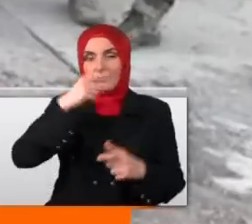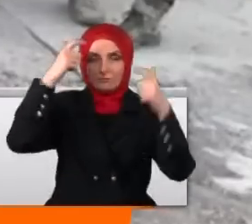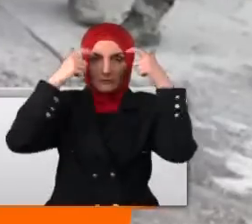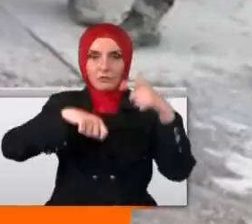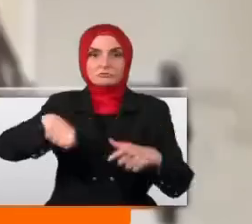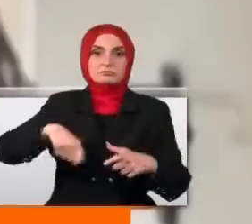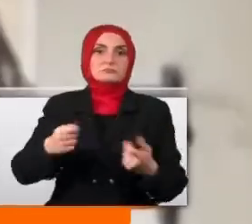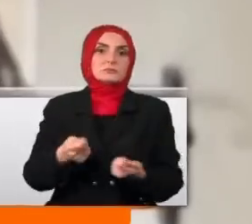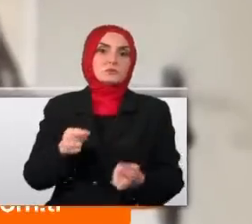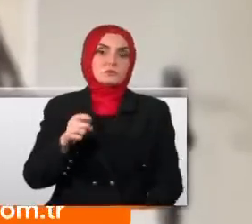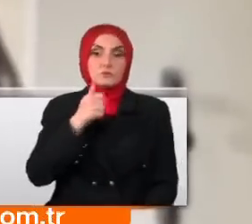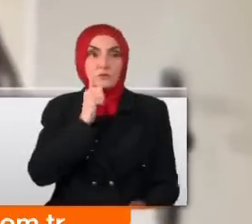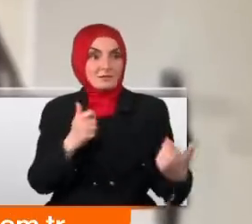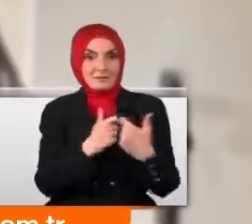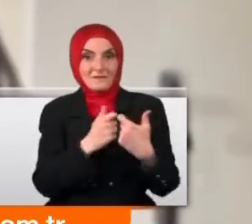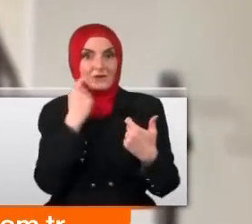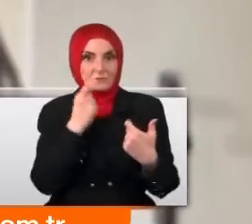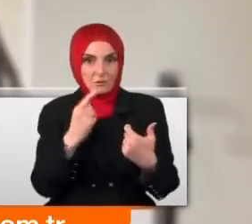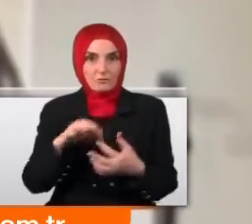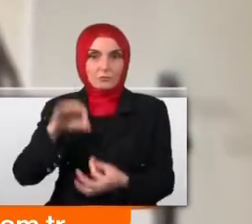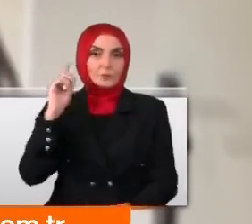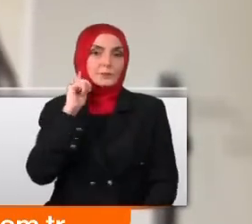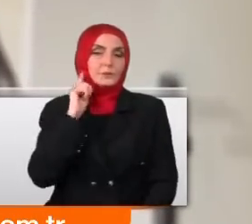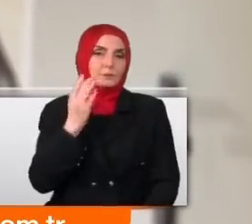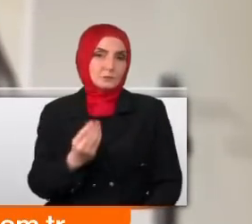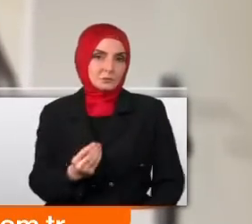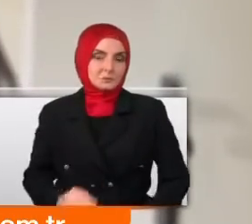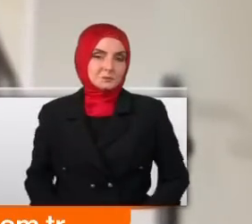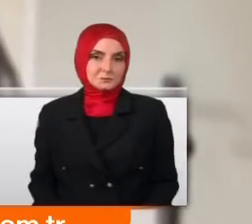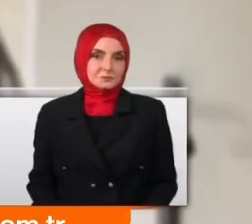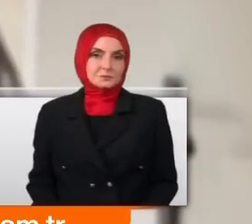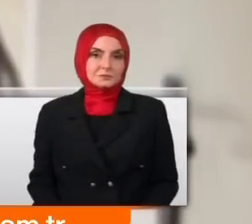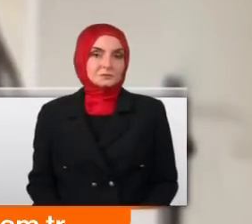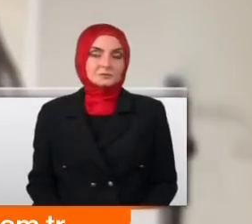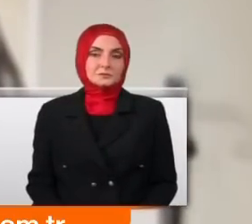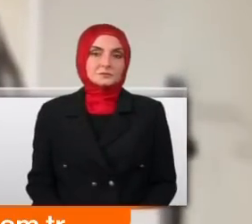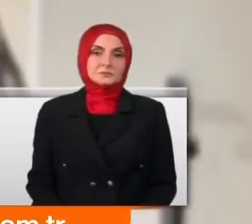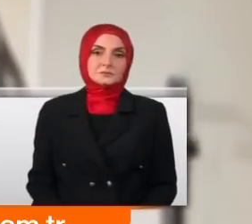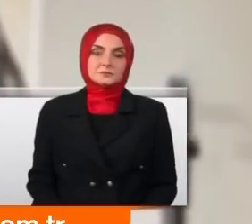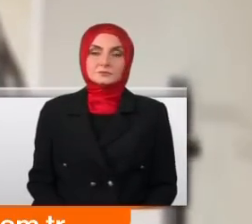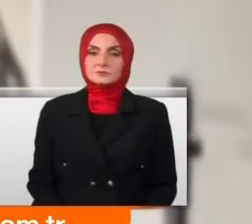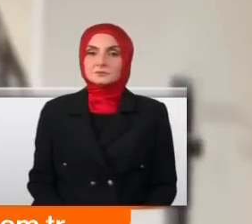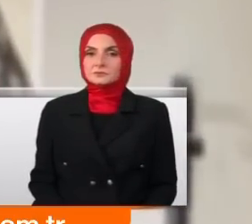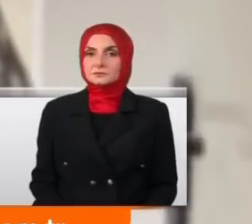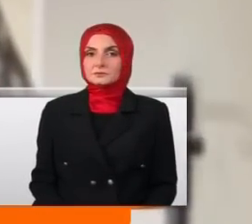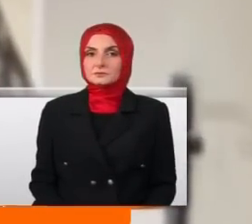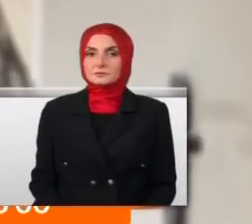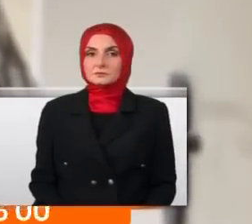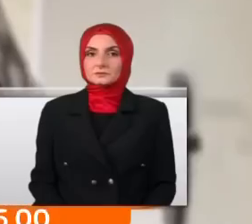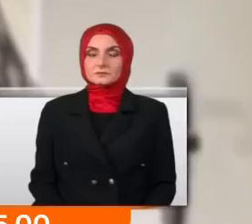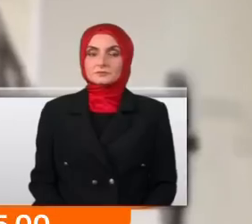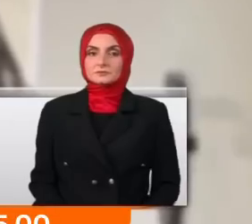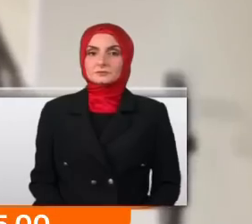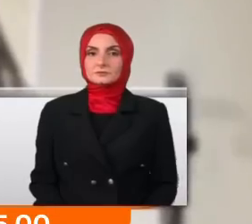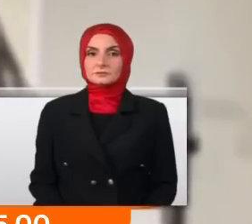grubunun kurucusu. Ukrayna Savaşı sürüyor ancak birçok cephe kaybedildi. Putin'e anlatılandan 3-4 kat daha fazla